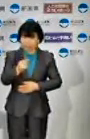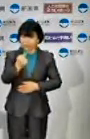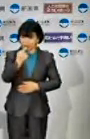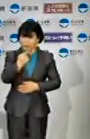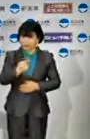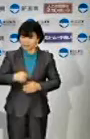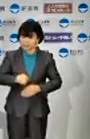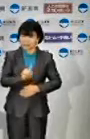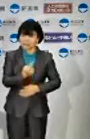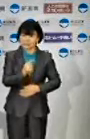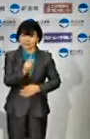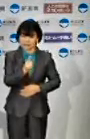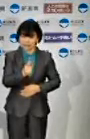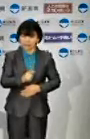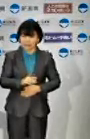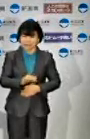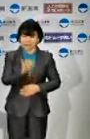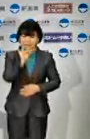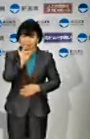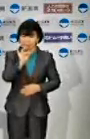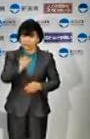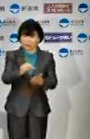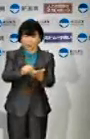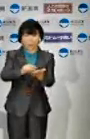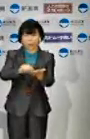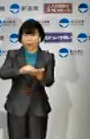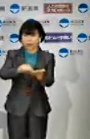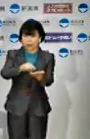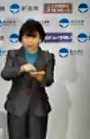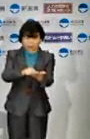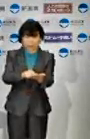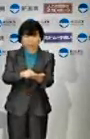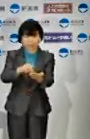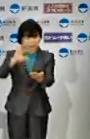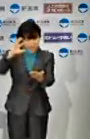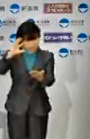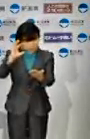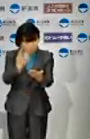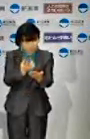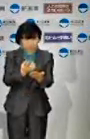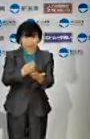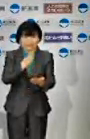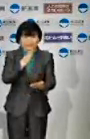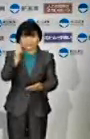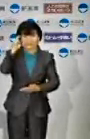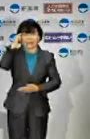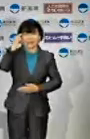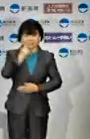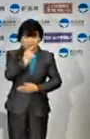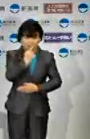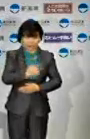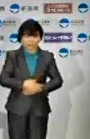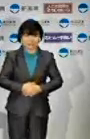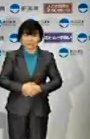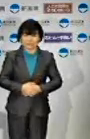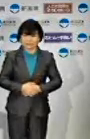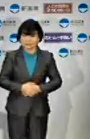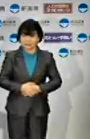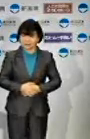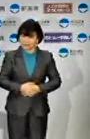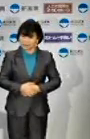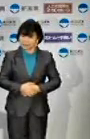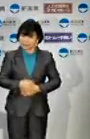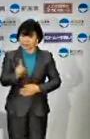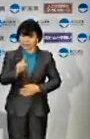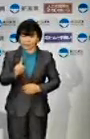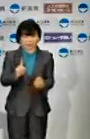ども、 ツイッターのフォロワー増加みたいなのがやっぱりすごい、 すごいんだなと実感したというところですね。あと、どっか